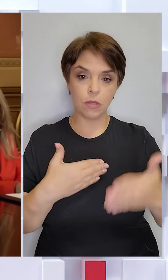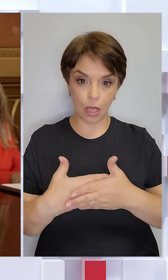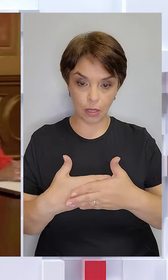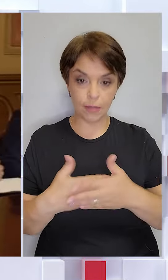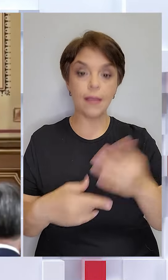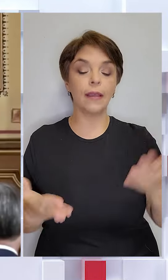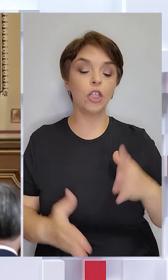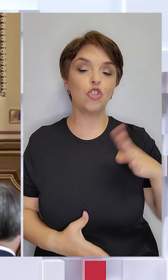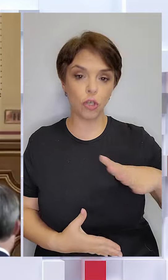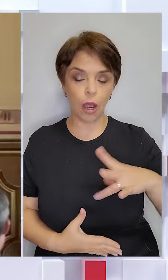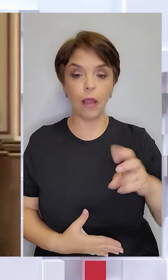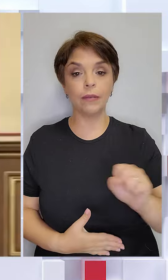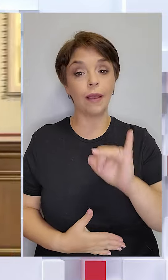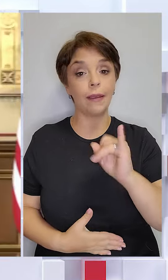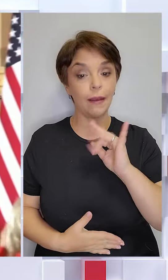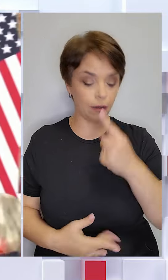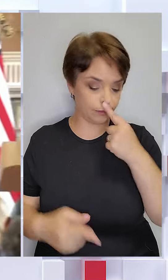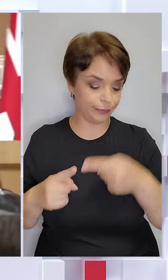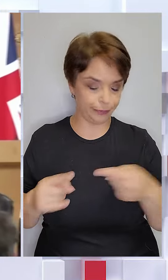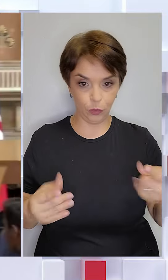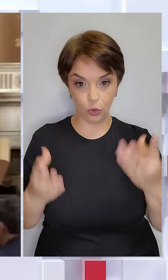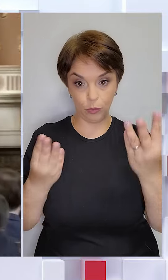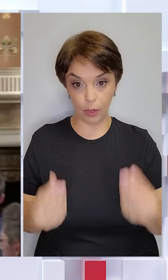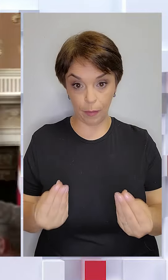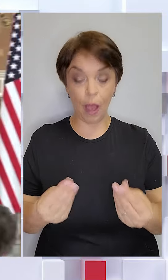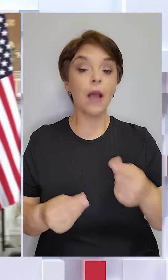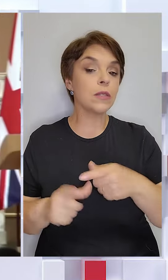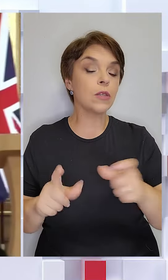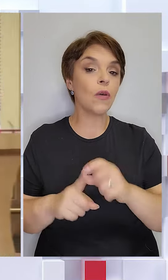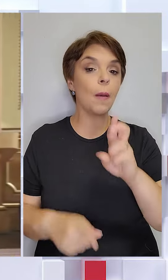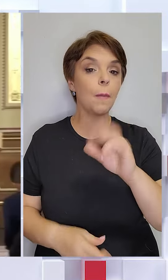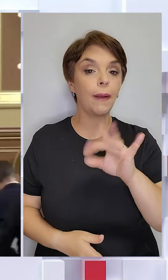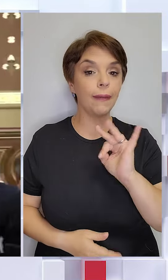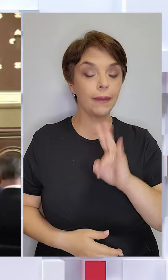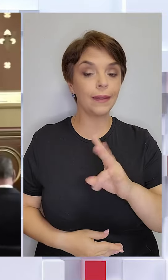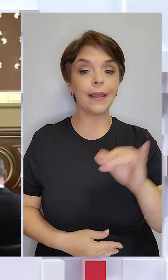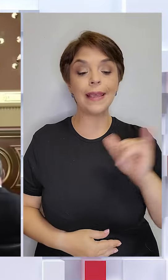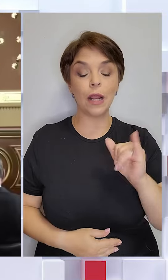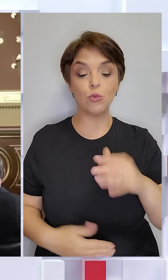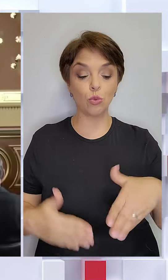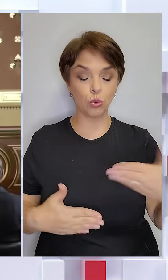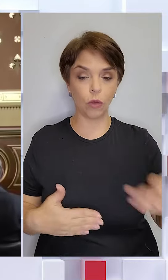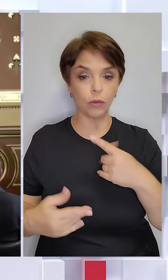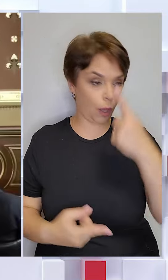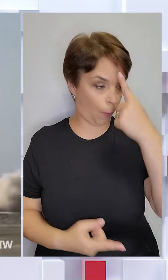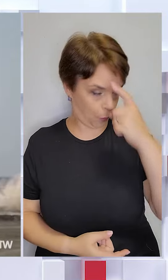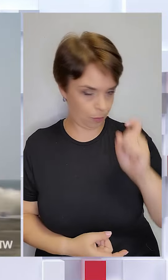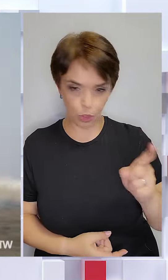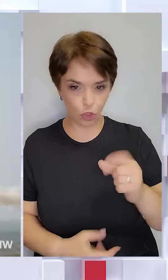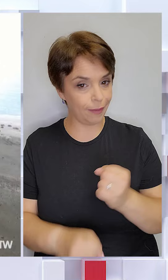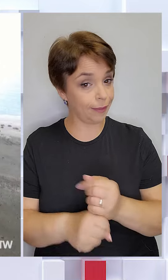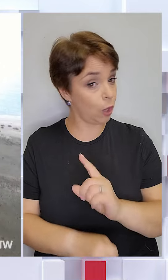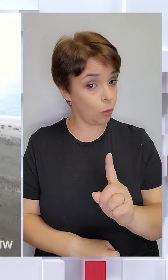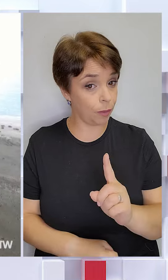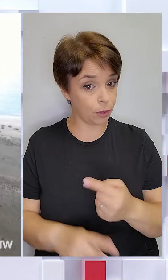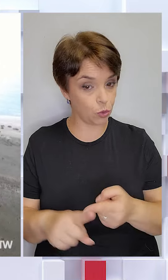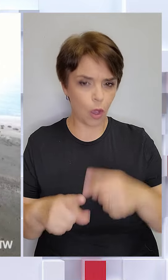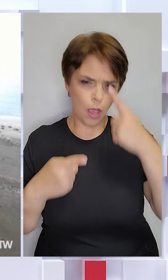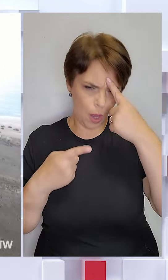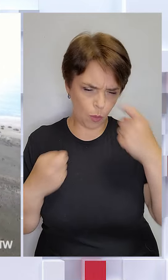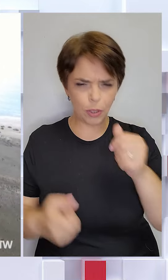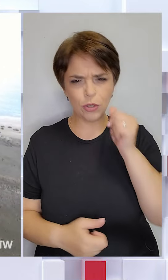які чекають на Тегеран уже найближчим часом. За словами Блінкена, іранську сторону вони попереджали не робити цього і